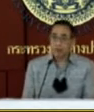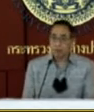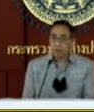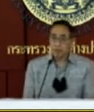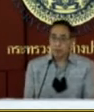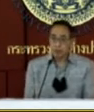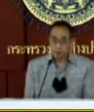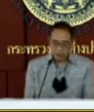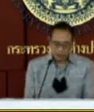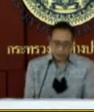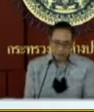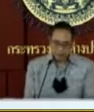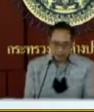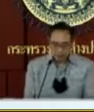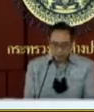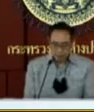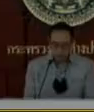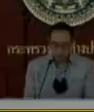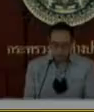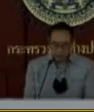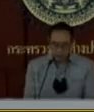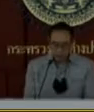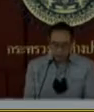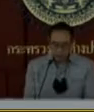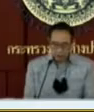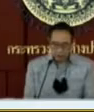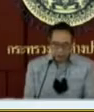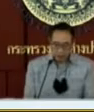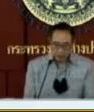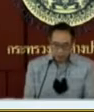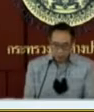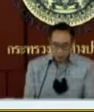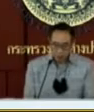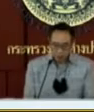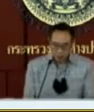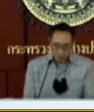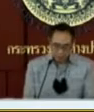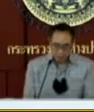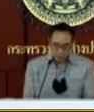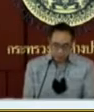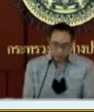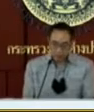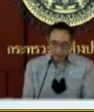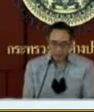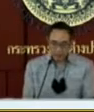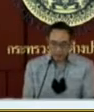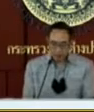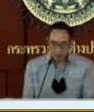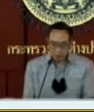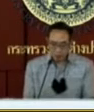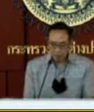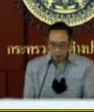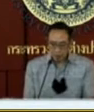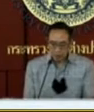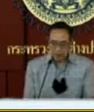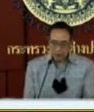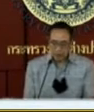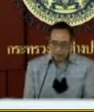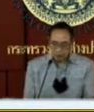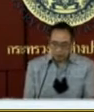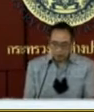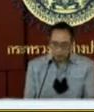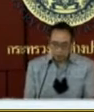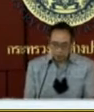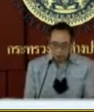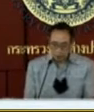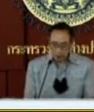88 Radio Thailand เป็น English นะครับก็คือการทูตการพัฒนานะครับของกรมความร่วมมือระหว่